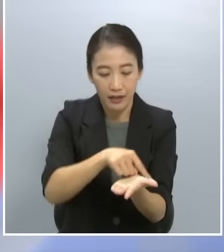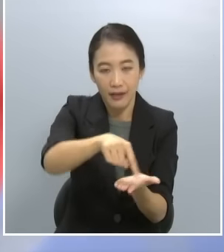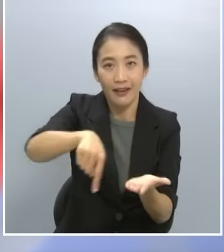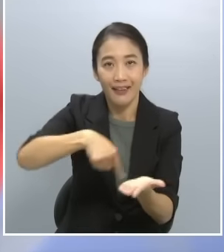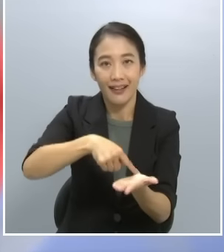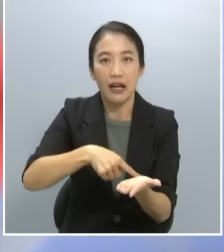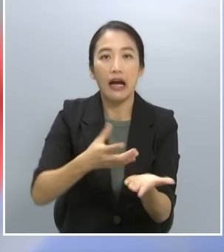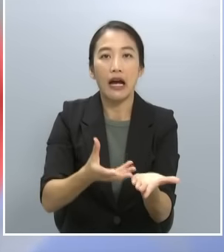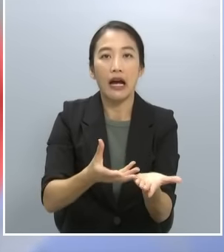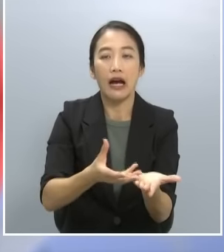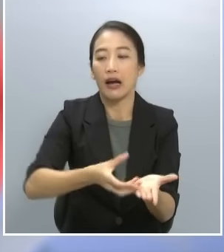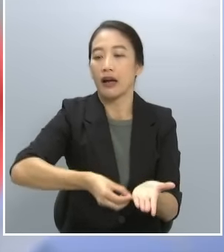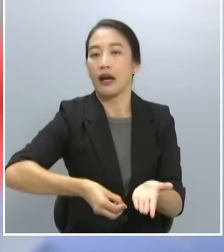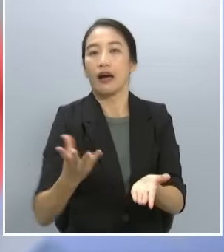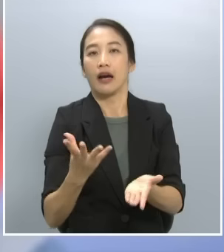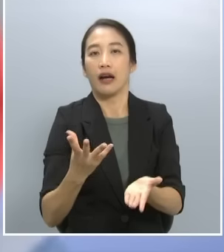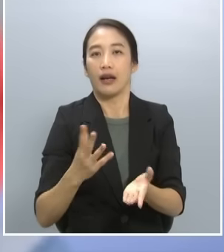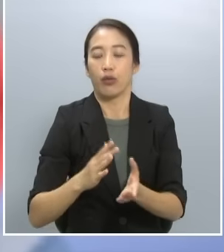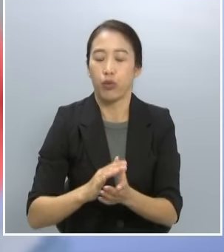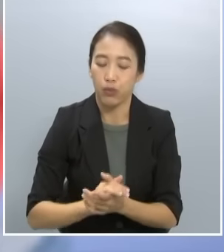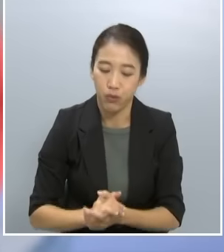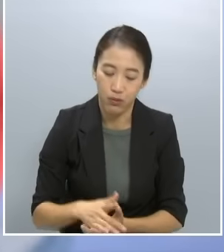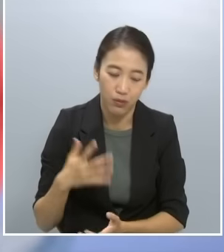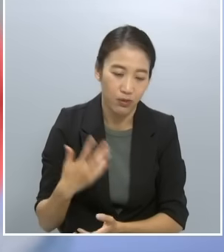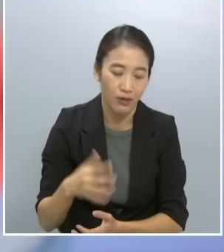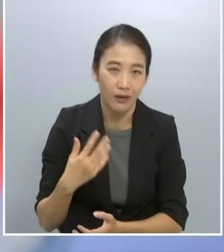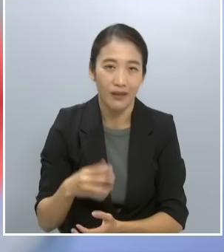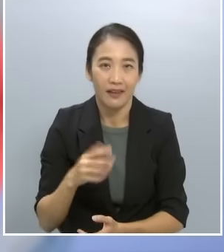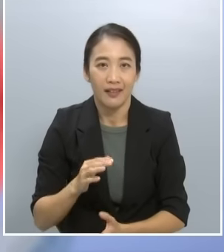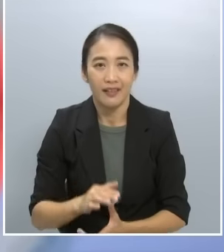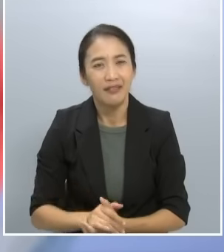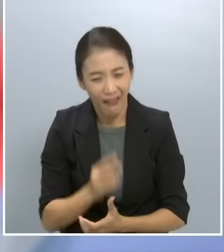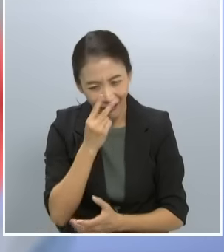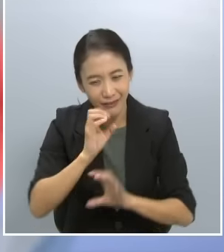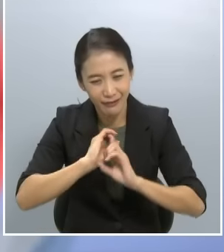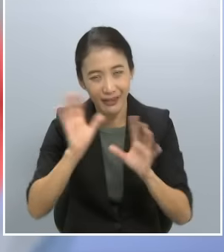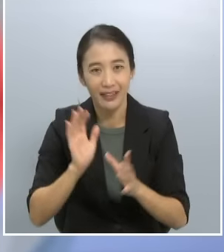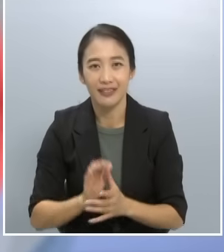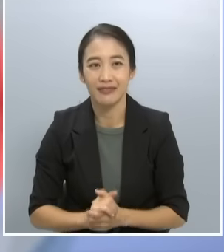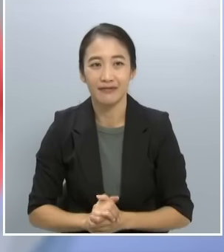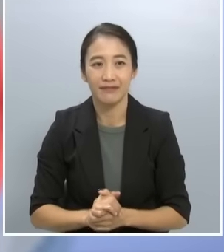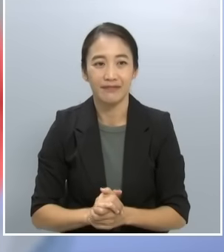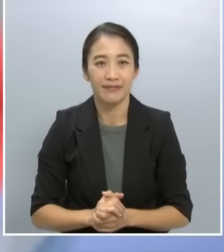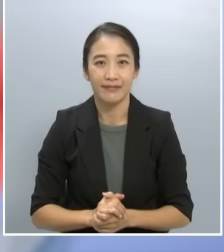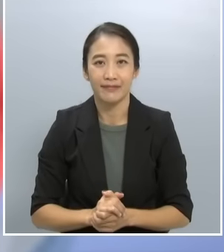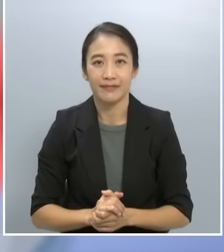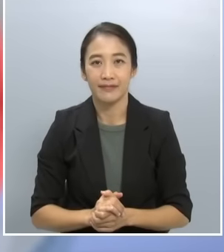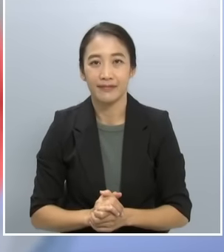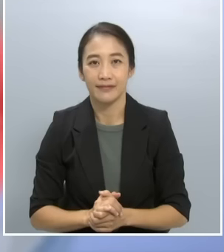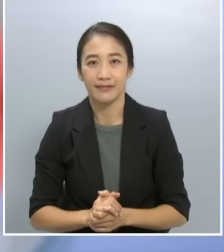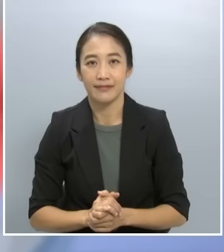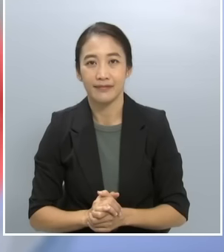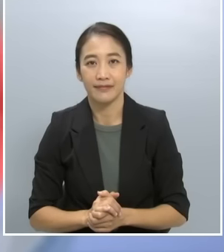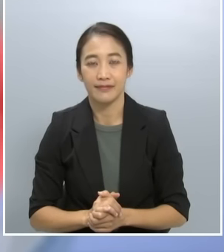ย รังไข่ รังไข่ผมก็งงขอโทษไปขออภัยนี